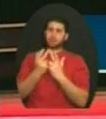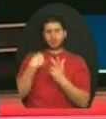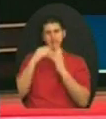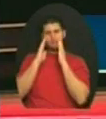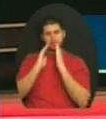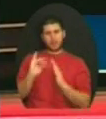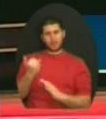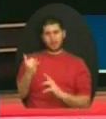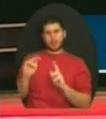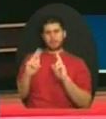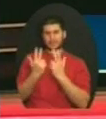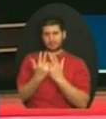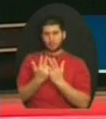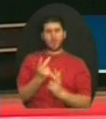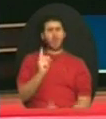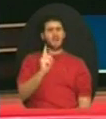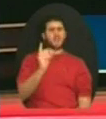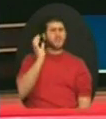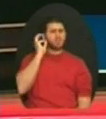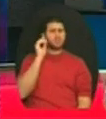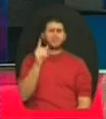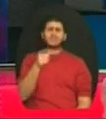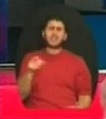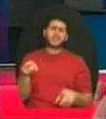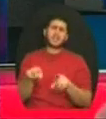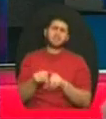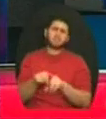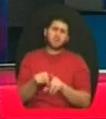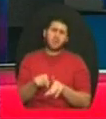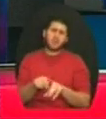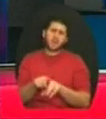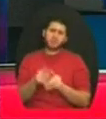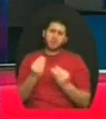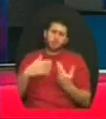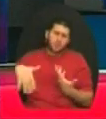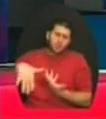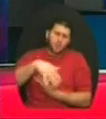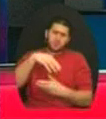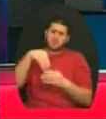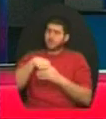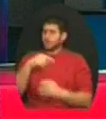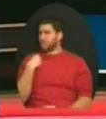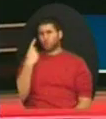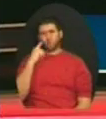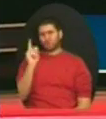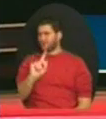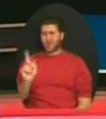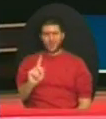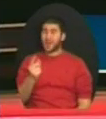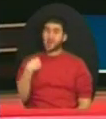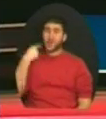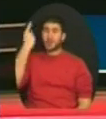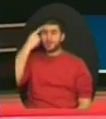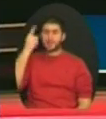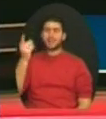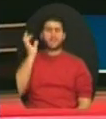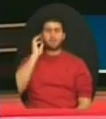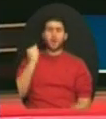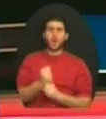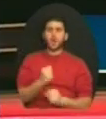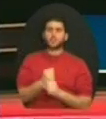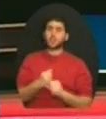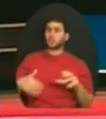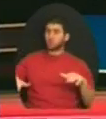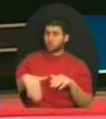מאמינה בציבור. נשים עושות שלום... אבל זה סוג של... טלוויזיה במעגל סגור. אז זהו, שאני לא חושבת ככה. ואני חושבת שנשים עושות